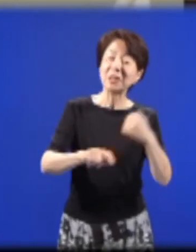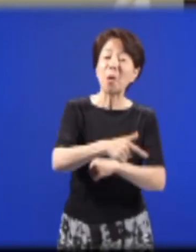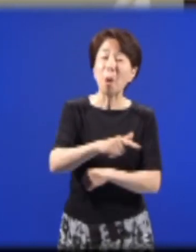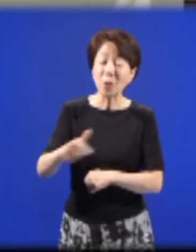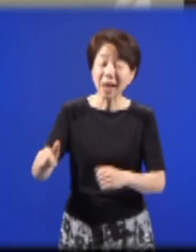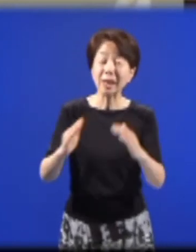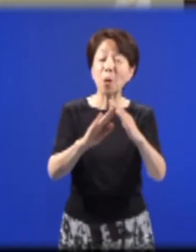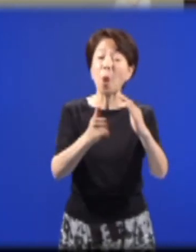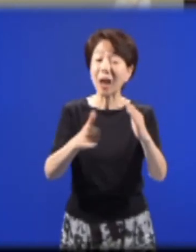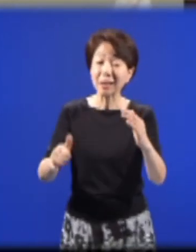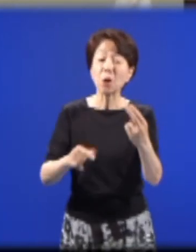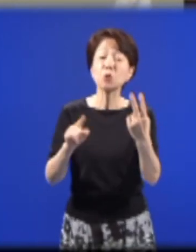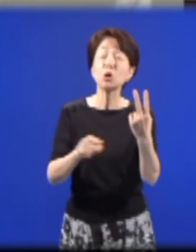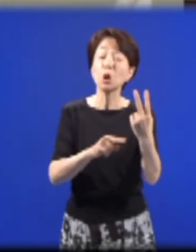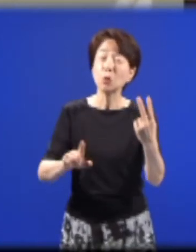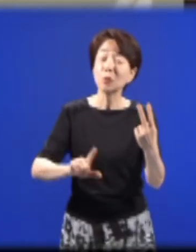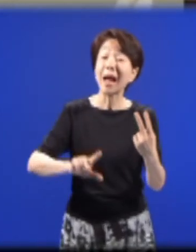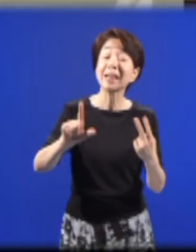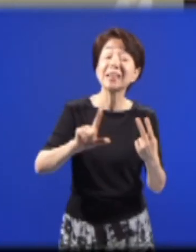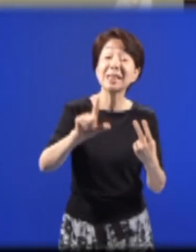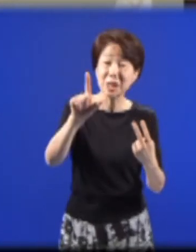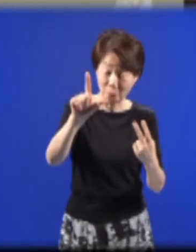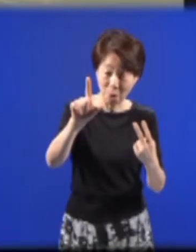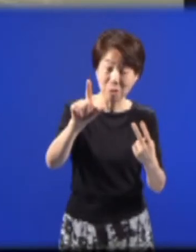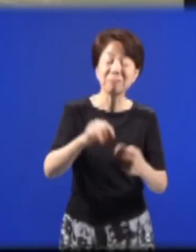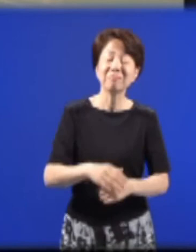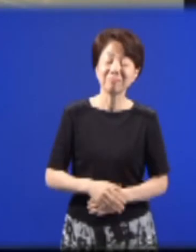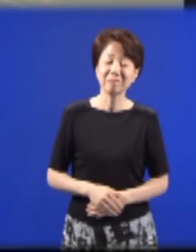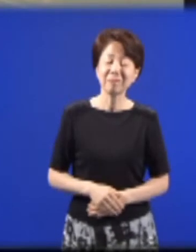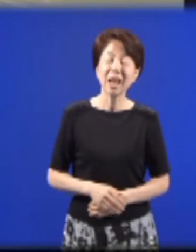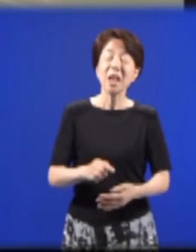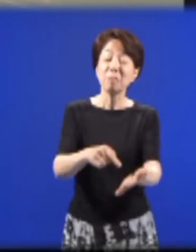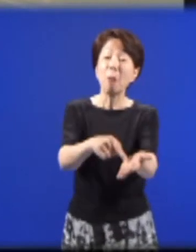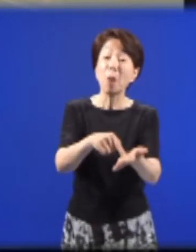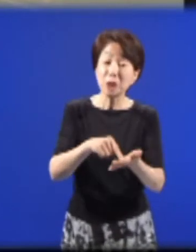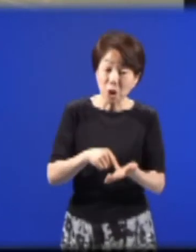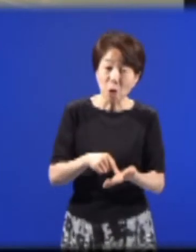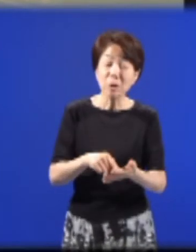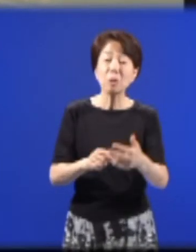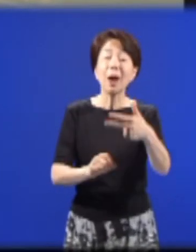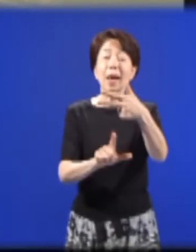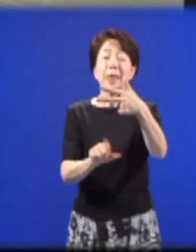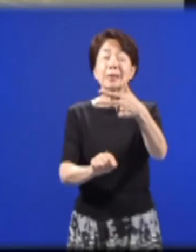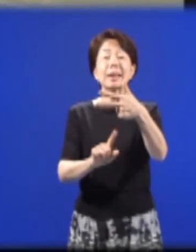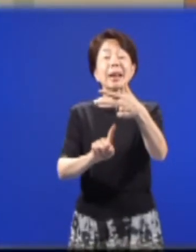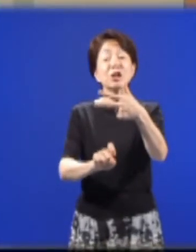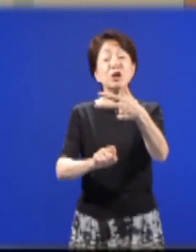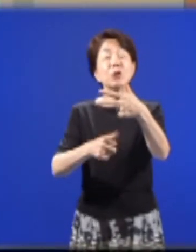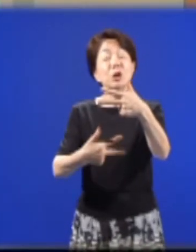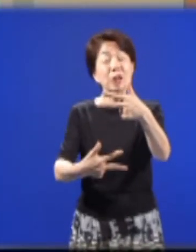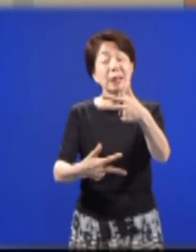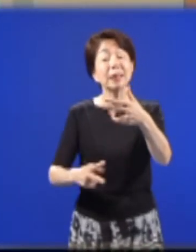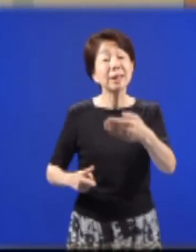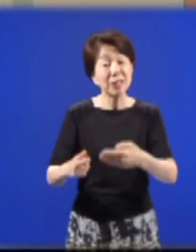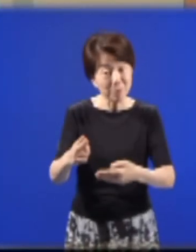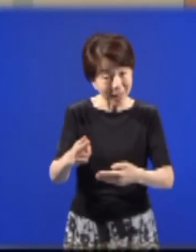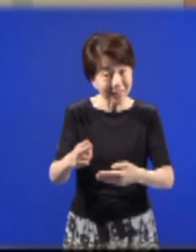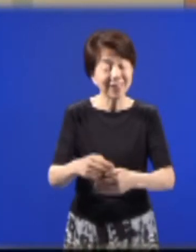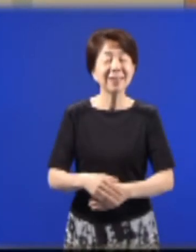族による2人以上のアンサンブル。申し込みは7月17日までです